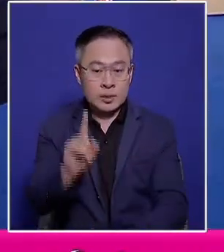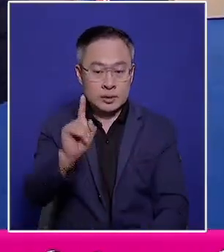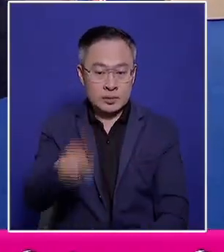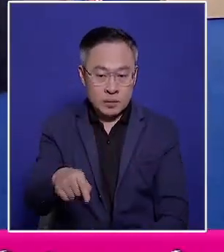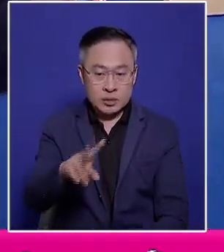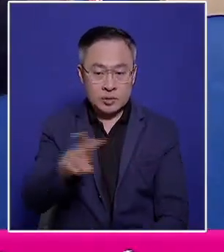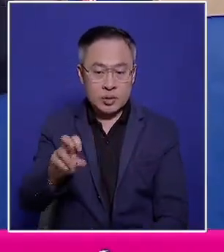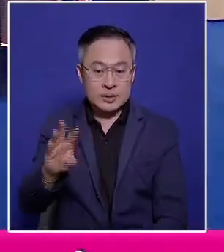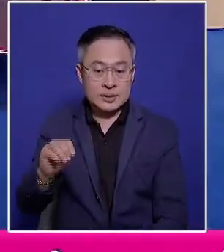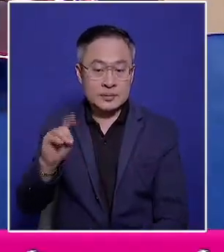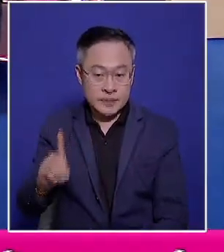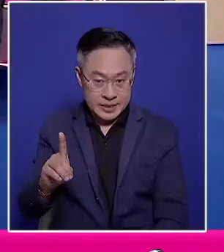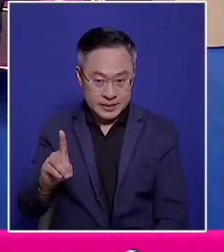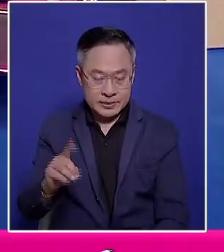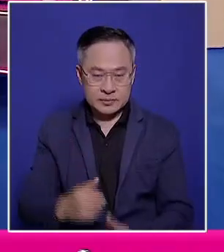1,241 ลูก